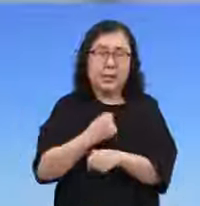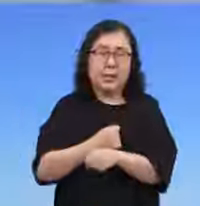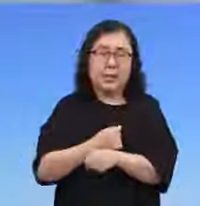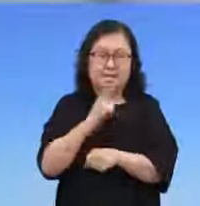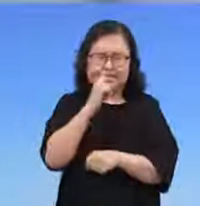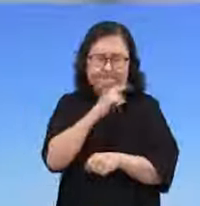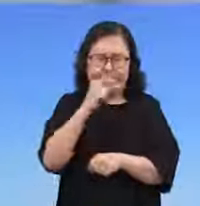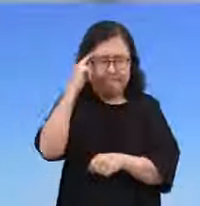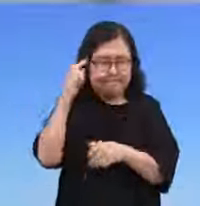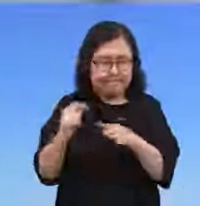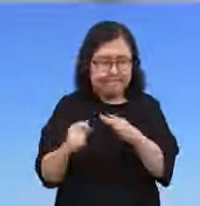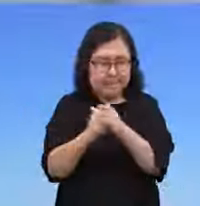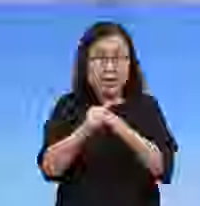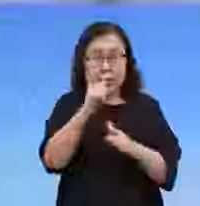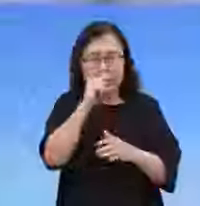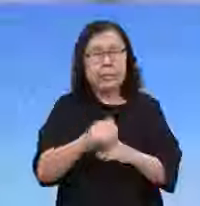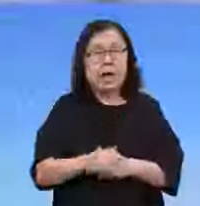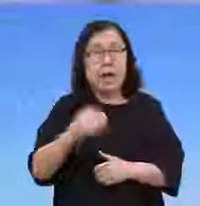비극이 뭡니까?